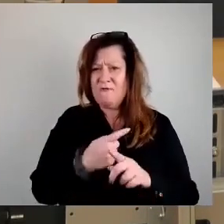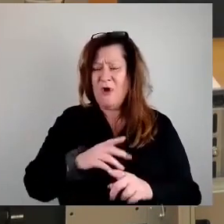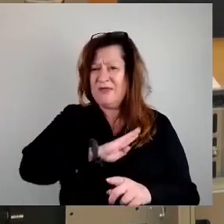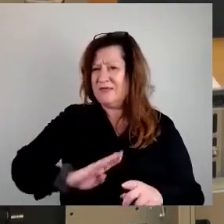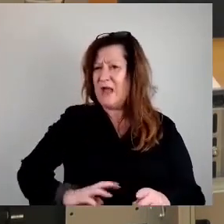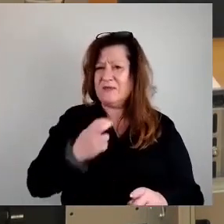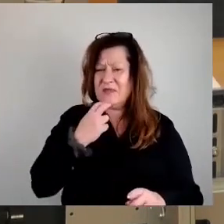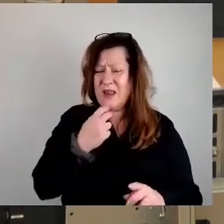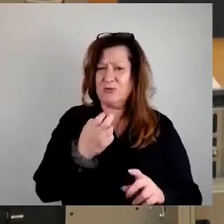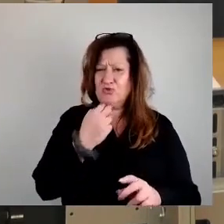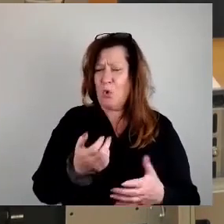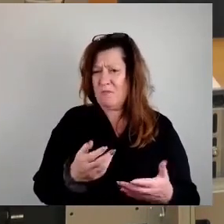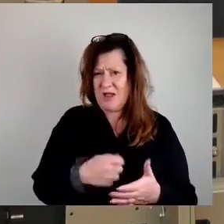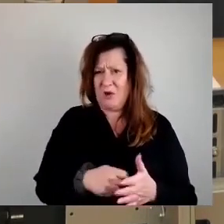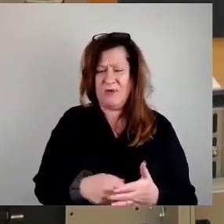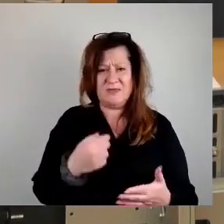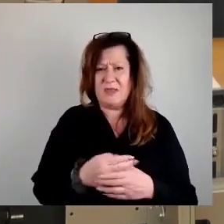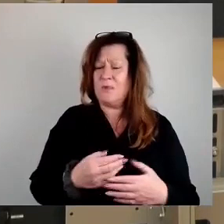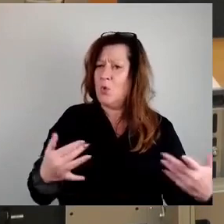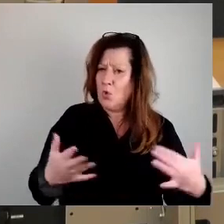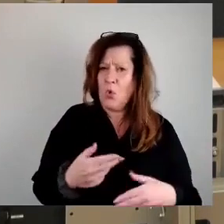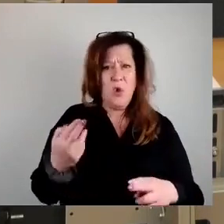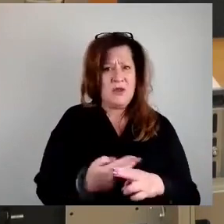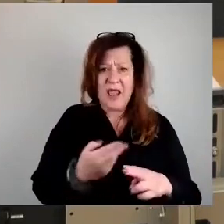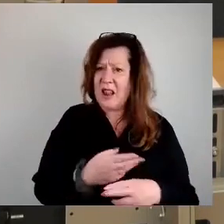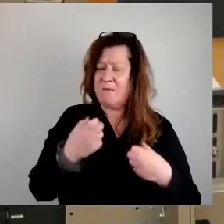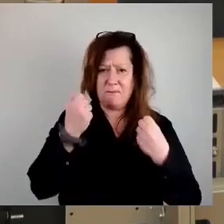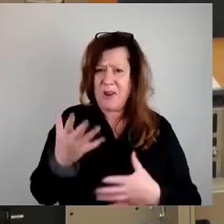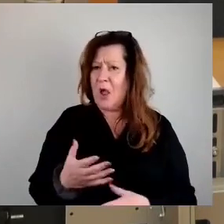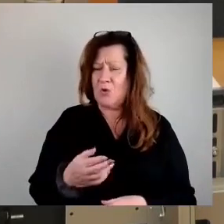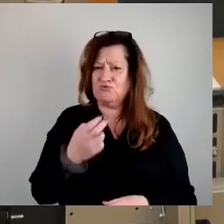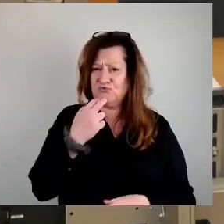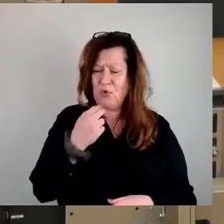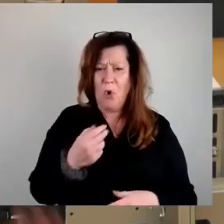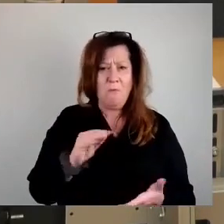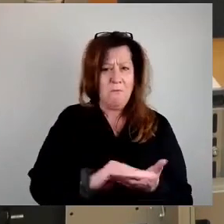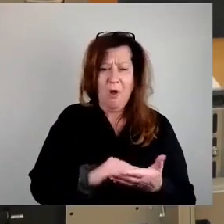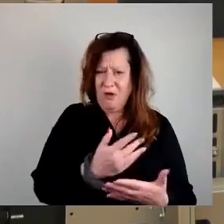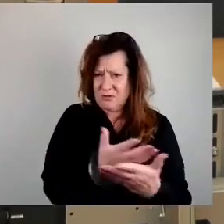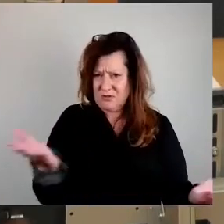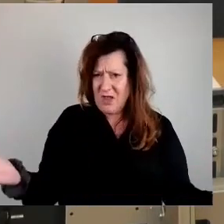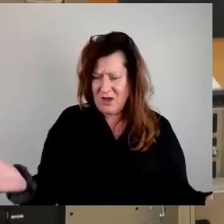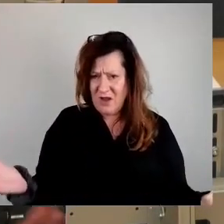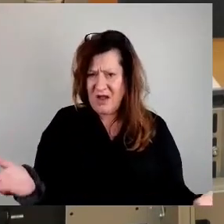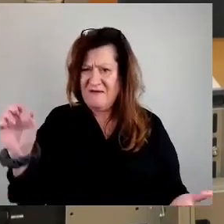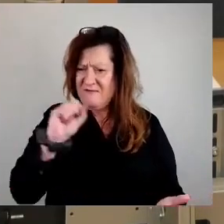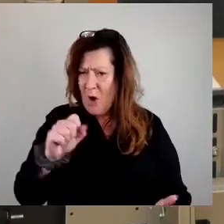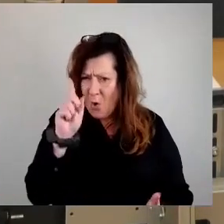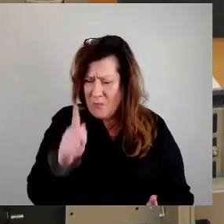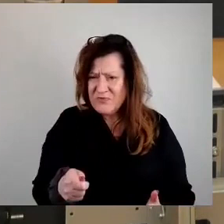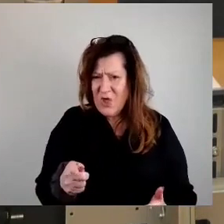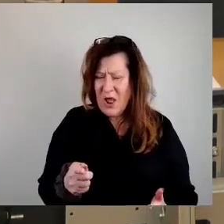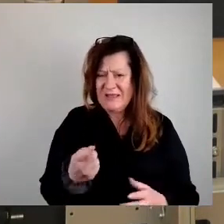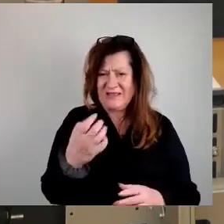gelb, blau, yellow Strom, der Markt regelt alles. Also warum sollen die Menschen, die Hälfte von Dresden, warum sollen die überhaupt noch Kunden bei der Drehwag